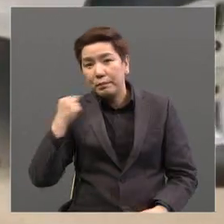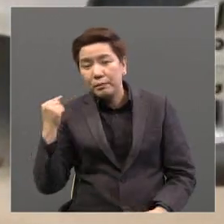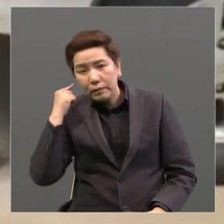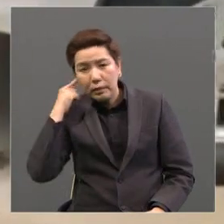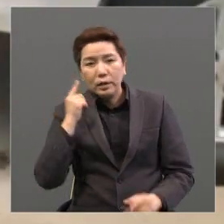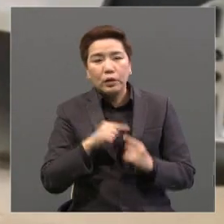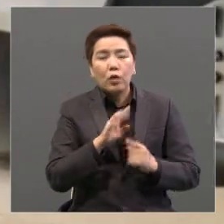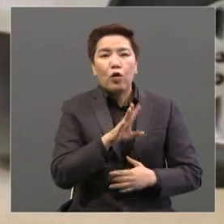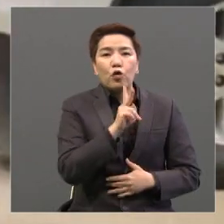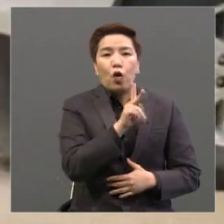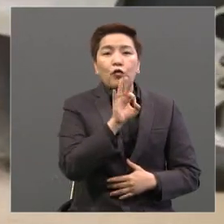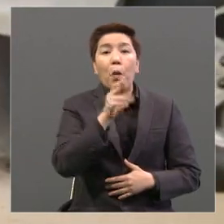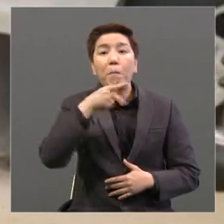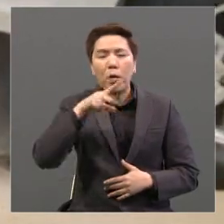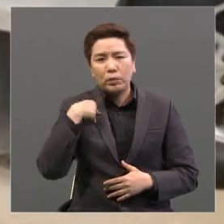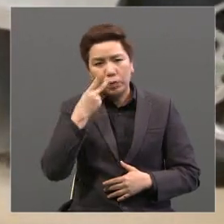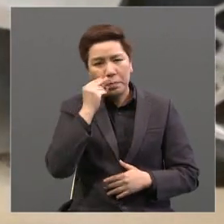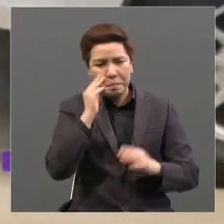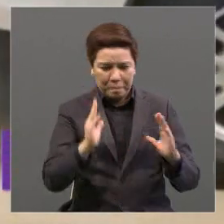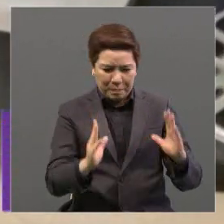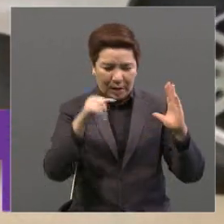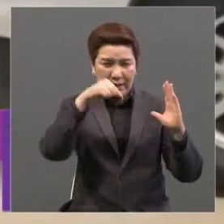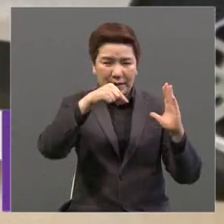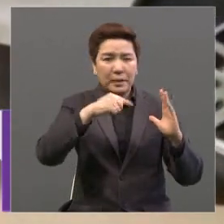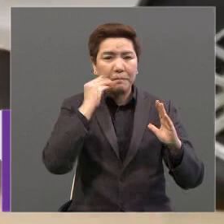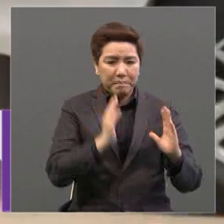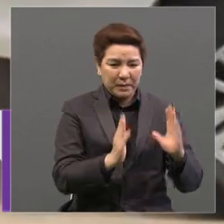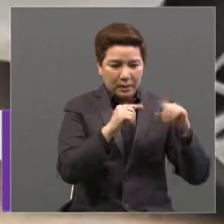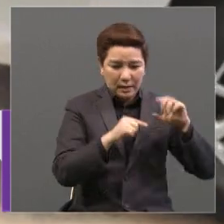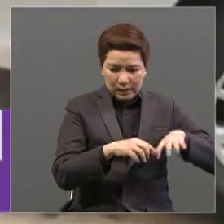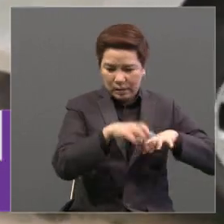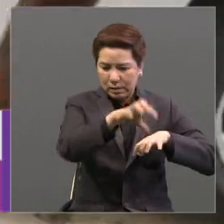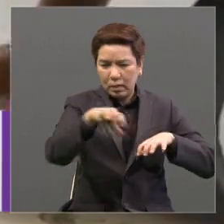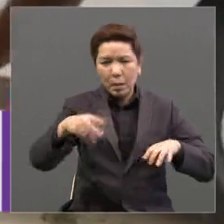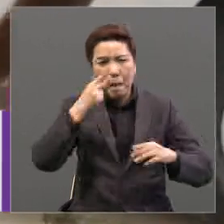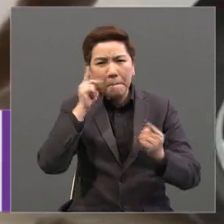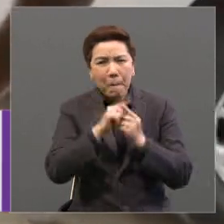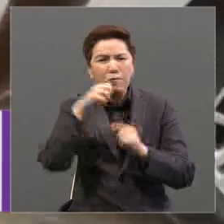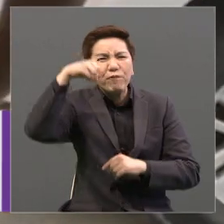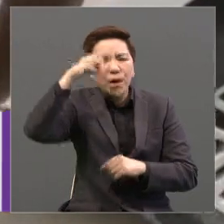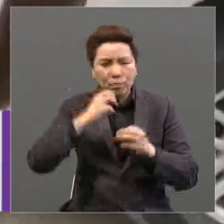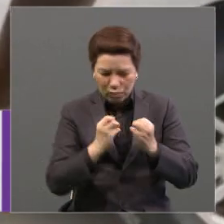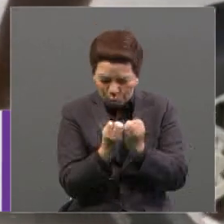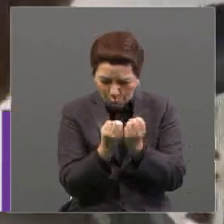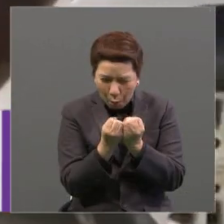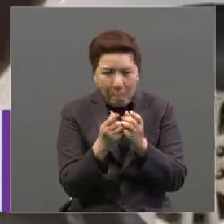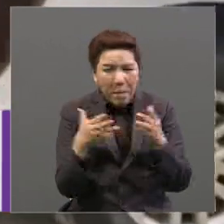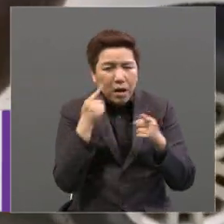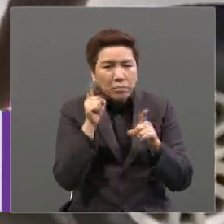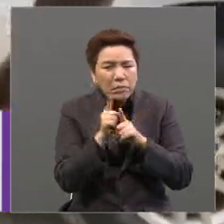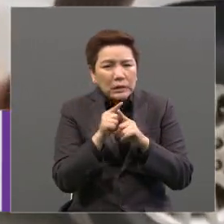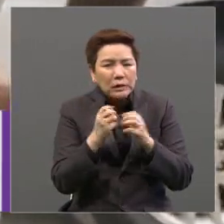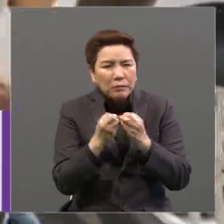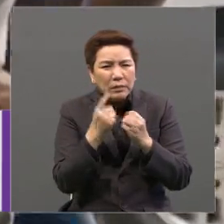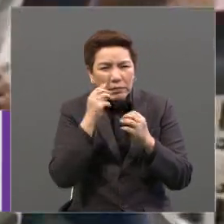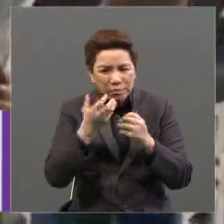จากการไฟฟ้าส่วนภูมิภาคขอให้ตรวจสอบบ้านแล้วก็อาคารพาณิชย์ 3แห่งค่ะเนื่องจากว่าตรวจพบมิเตอร์ไฟฟ้าเนี่ยมีสภาพ